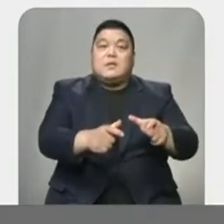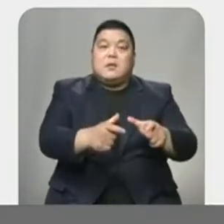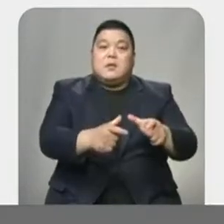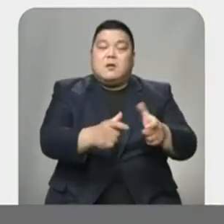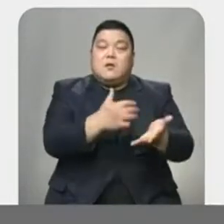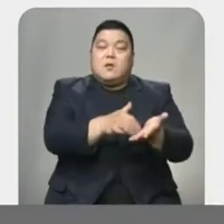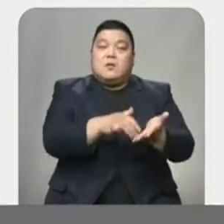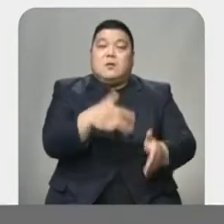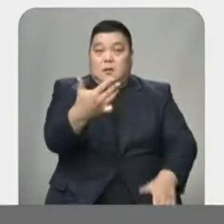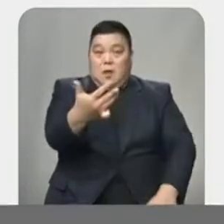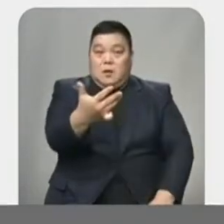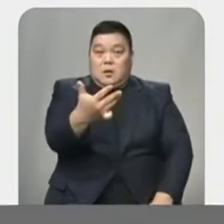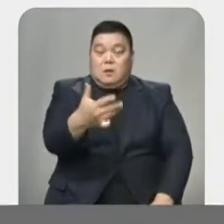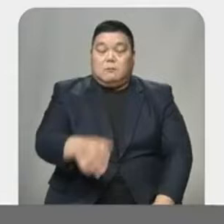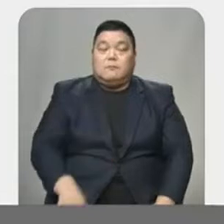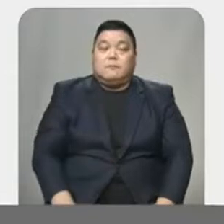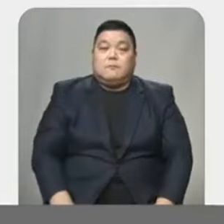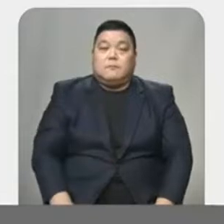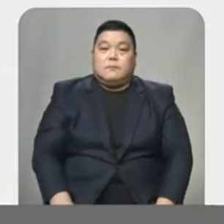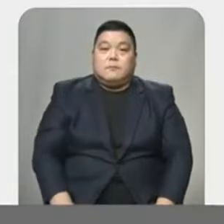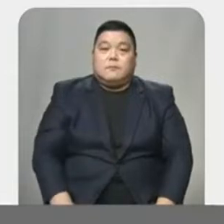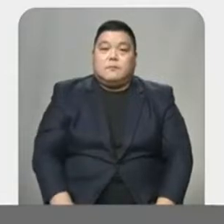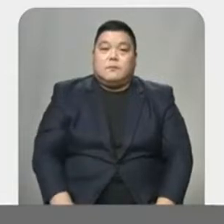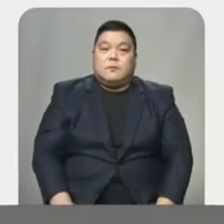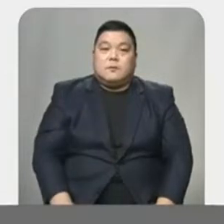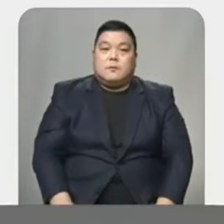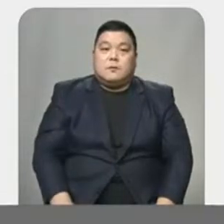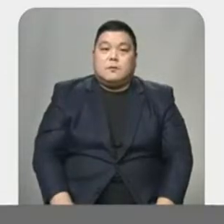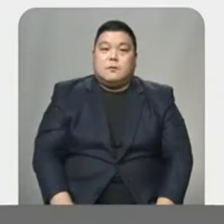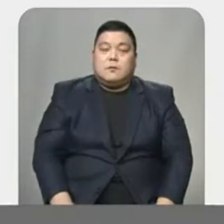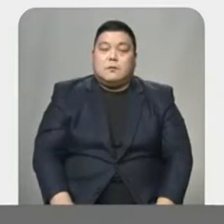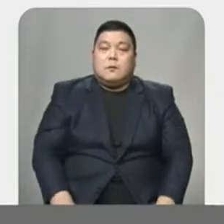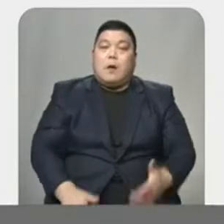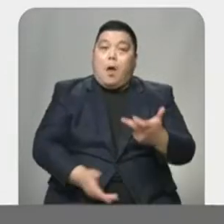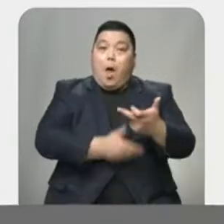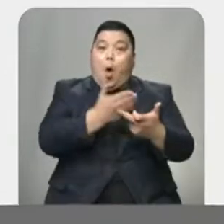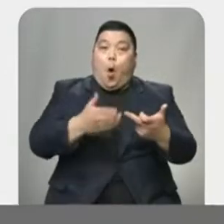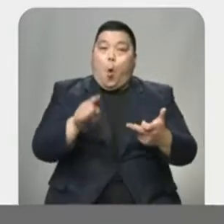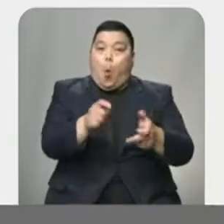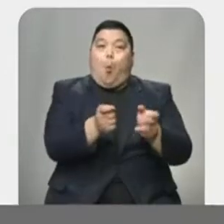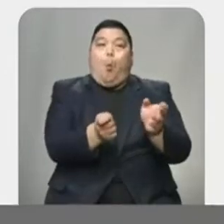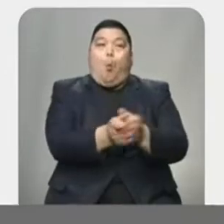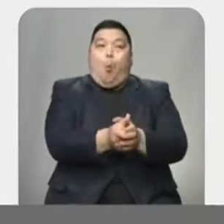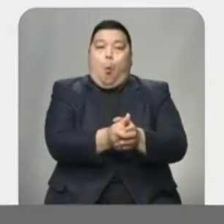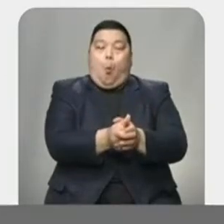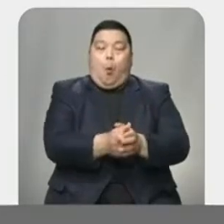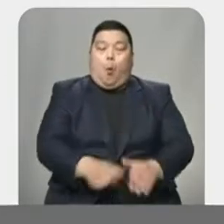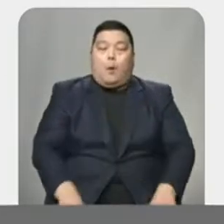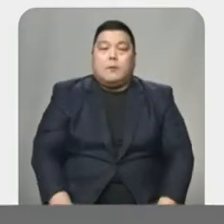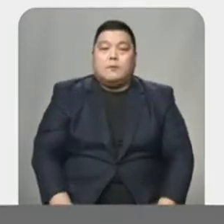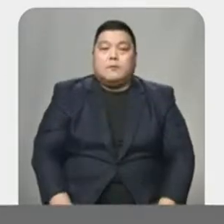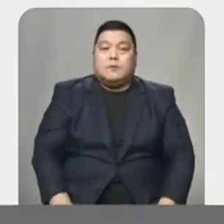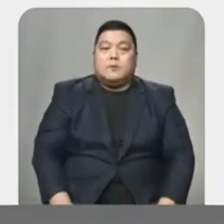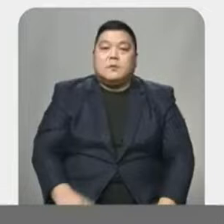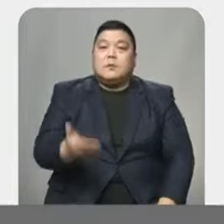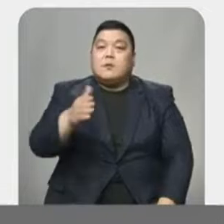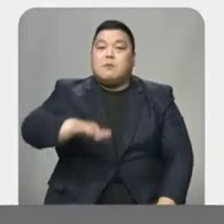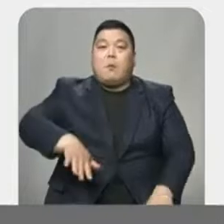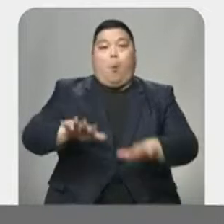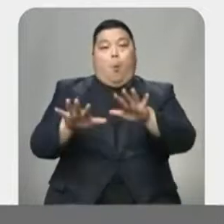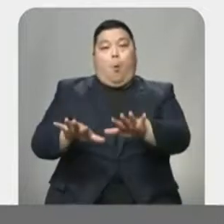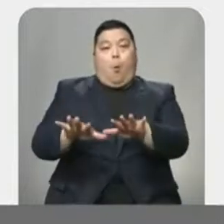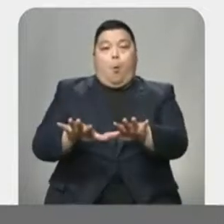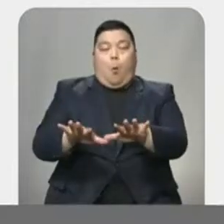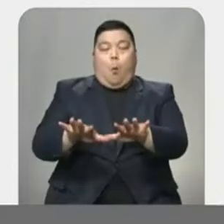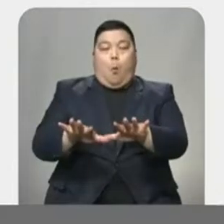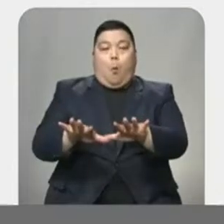8개 시군에 달했습니다 보수 3가 강했던 강원도에서 선전에 따는 해석이 나옵니다 하지만 5년